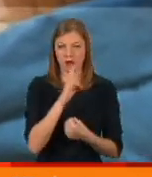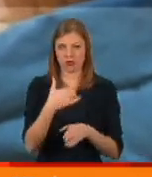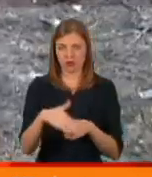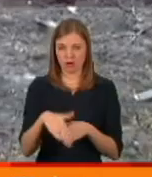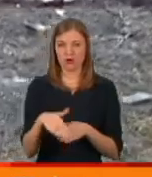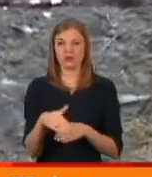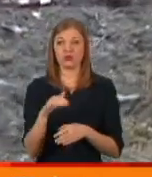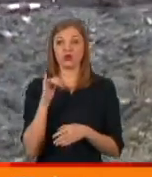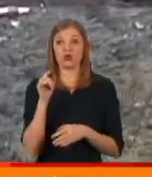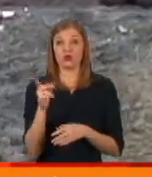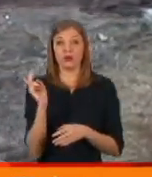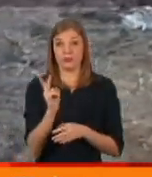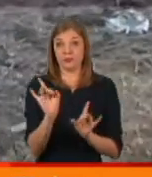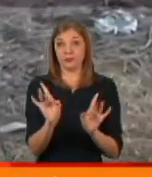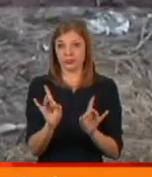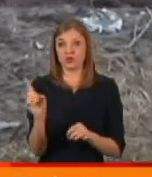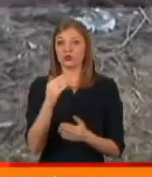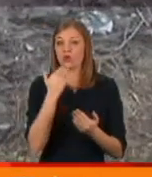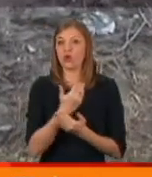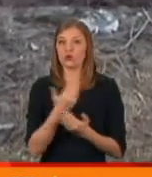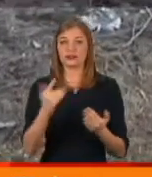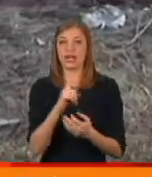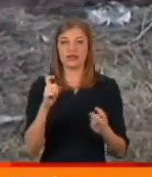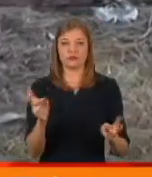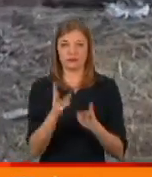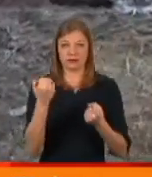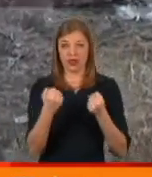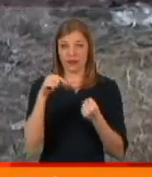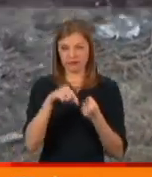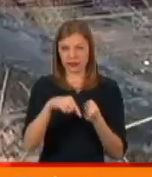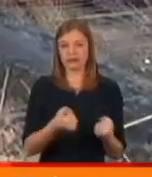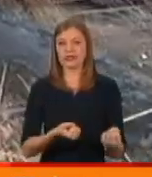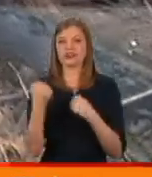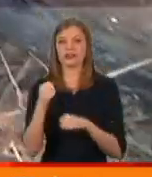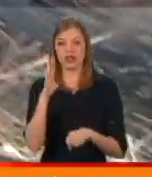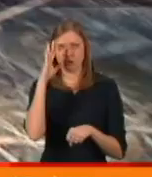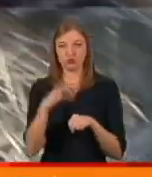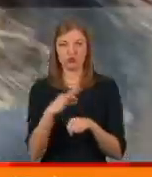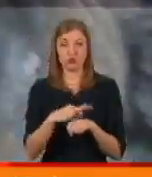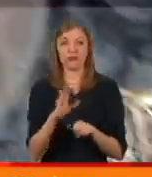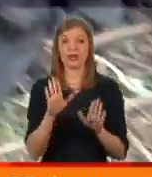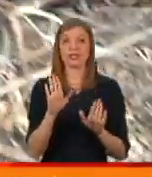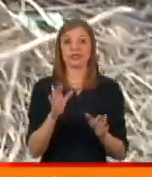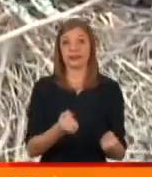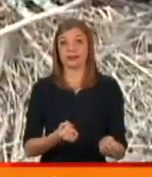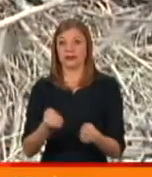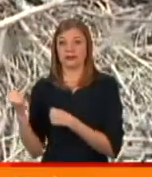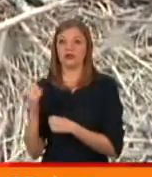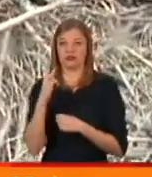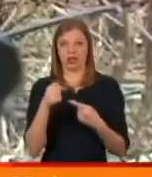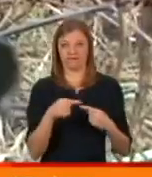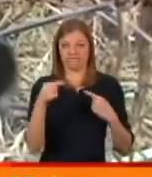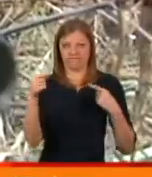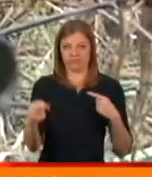вулицю. Умут Ширинов розповідає, останнім із охопленою полум'ям автівки дістали чоловіка. Щойно відтягли його на